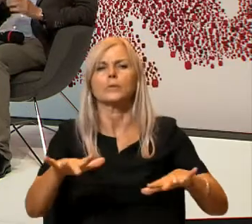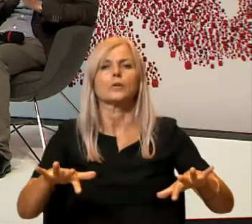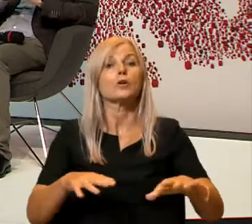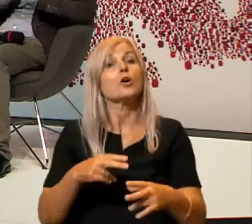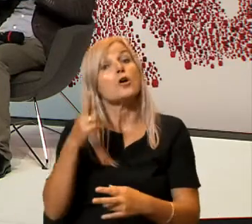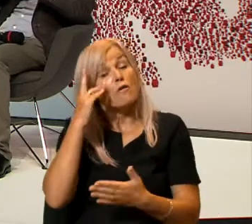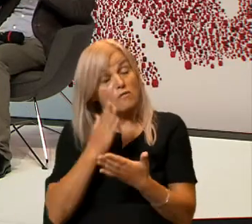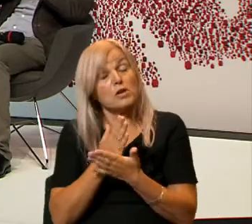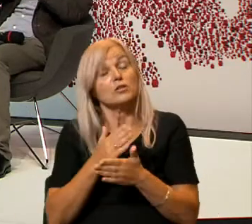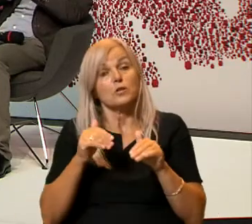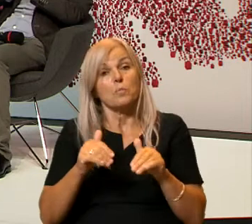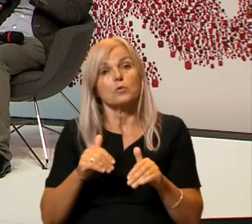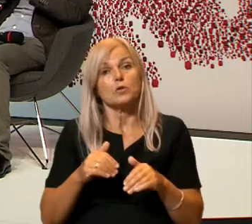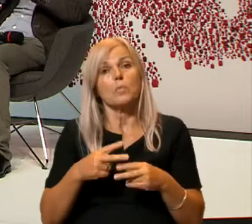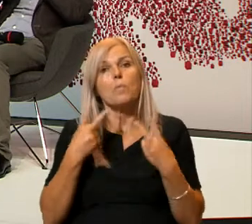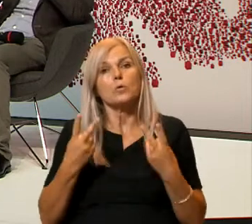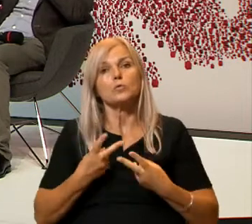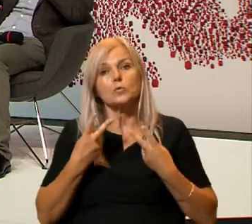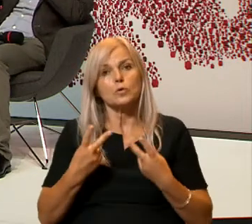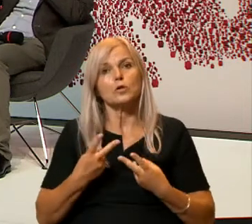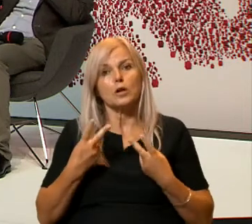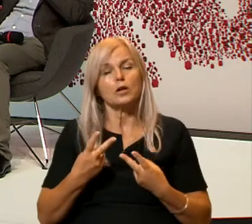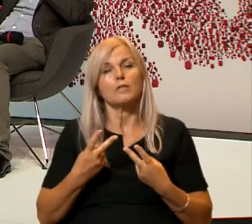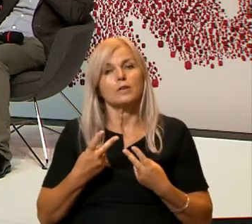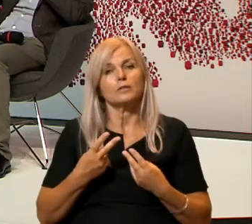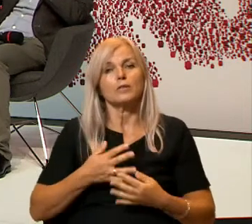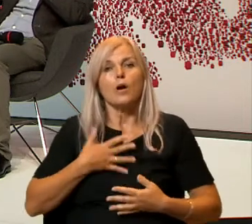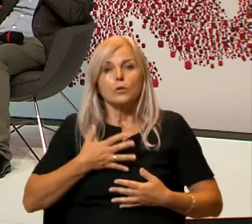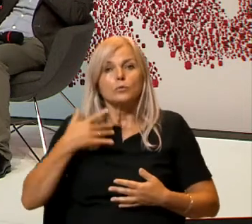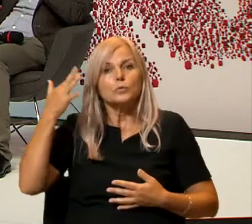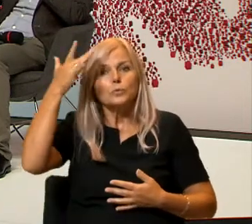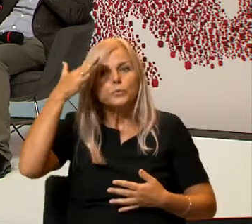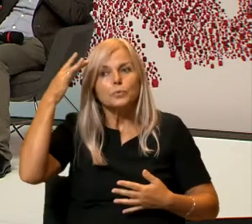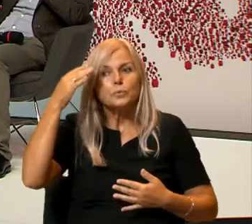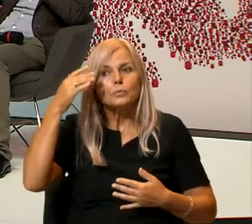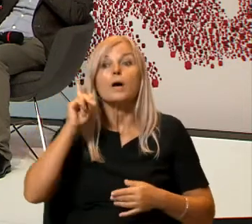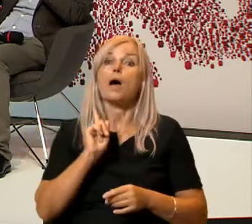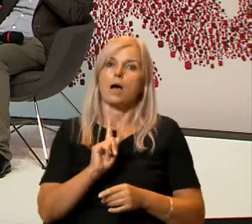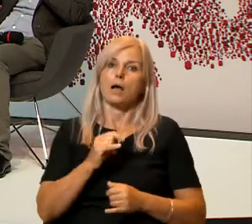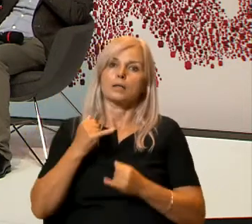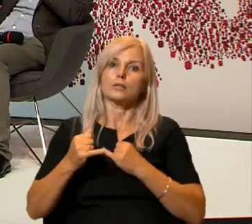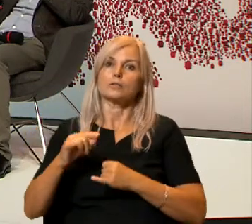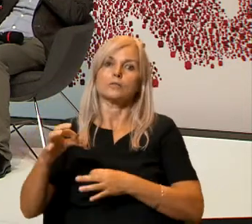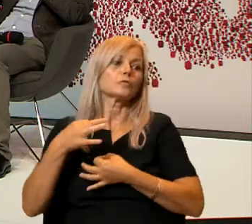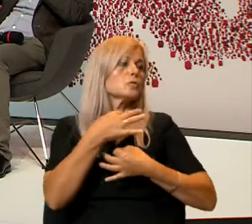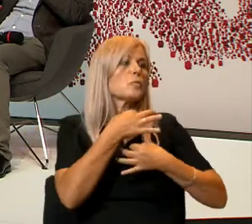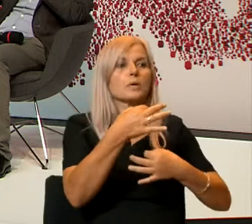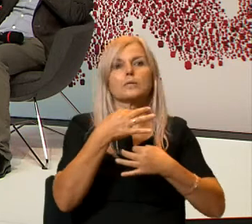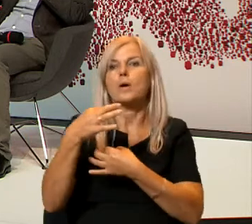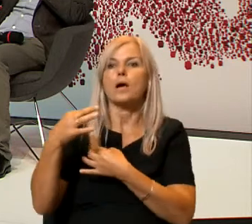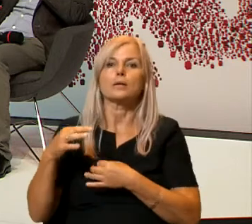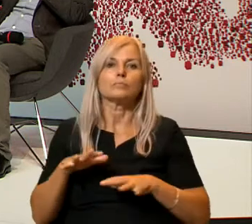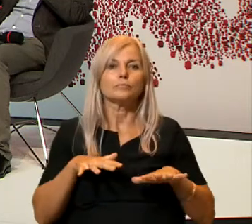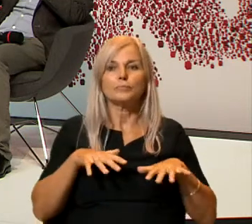tych odczuć jako filozofowie. Ale gdyby ktoś z Państwa miał ochotę zadać pytanie, niestety ze